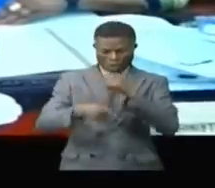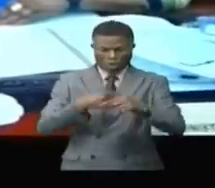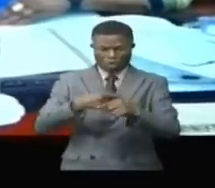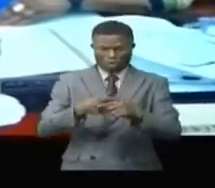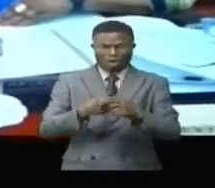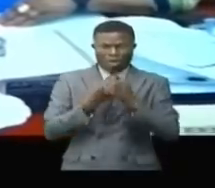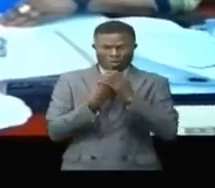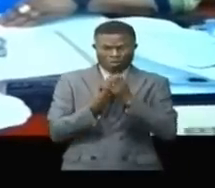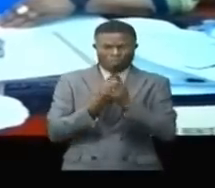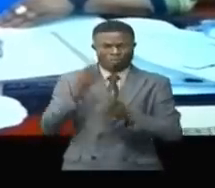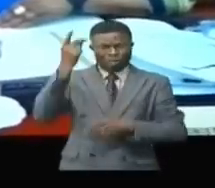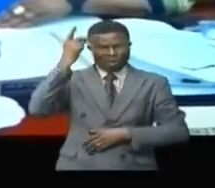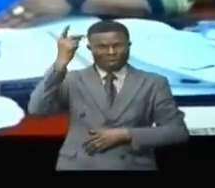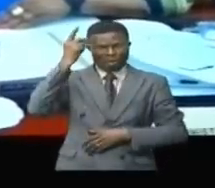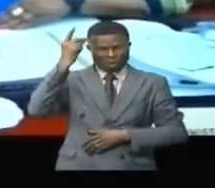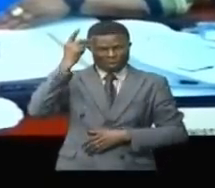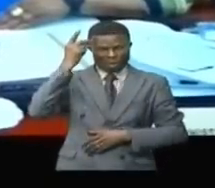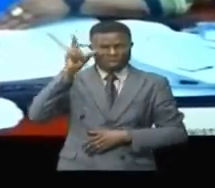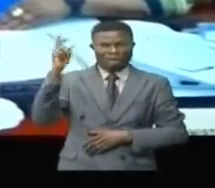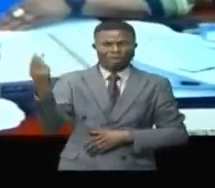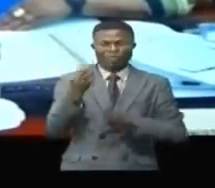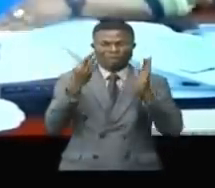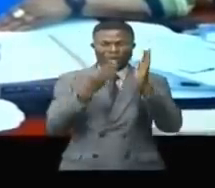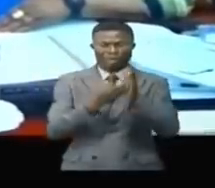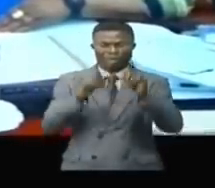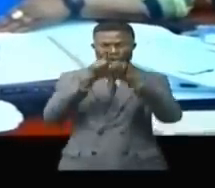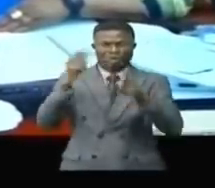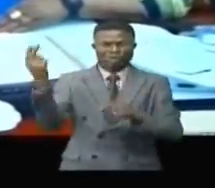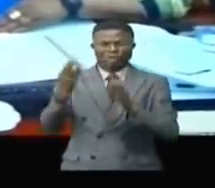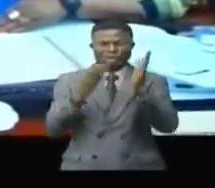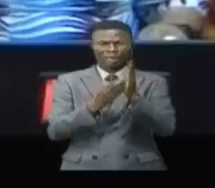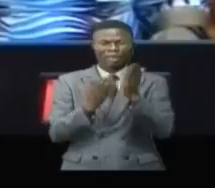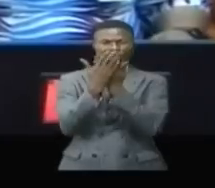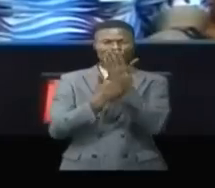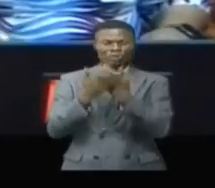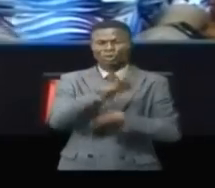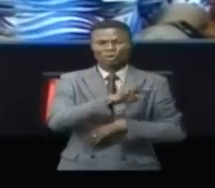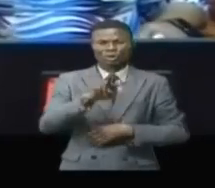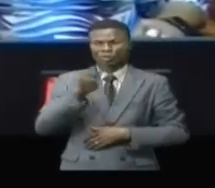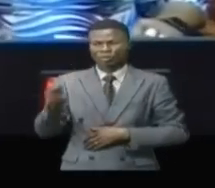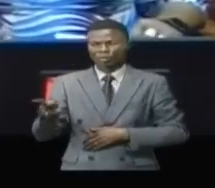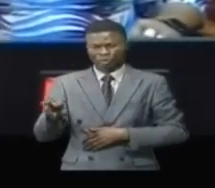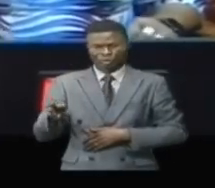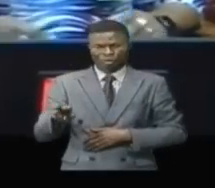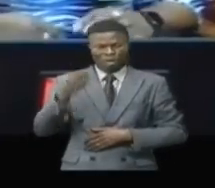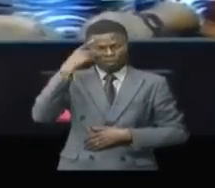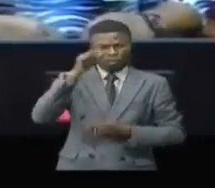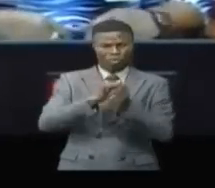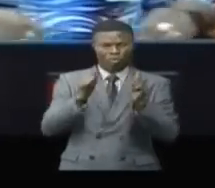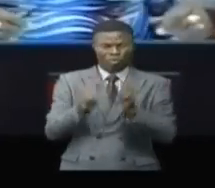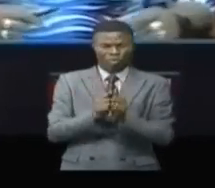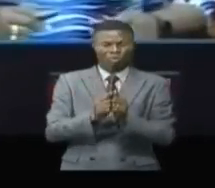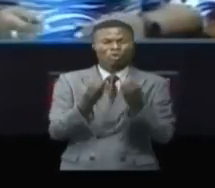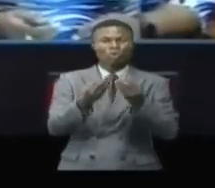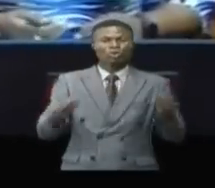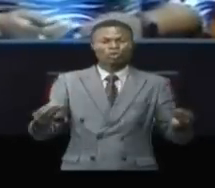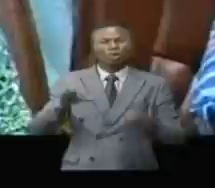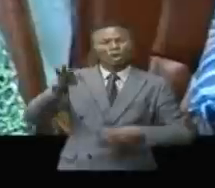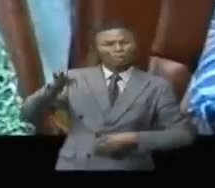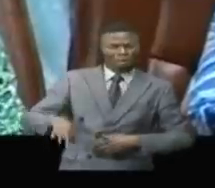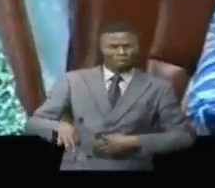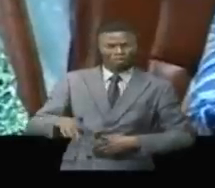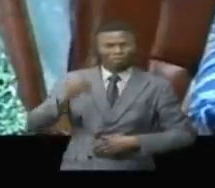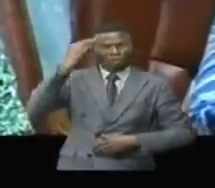interviendra à Kinshasa le 28 et 29 juillet 2022. En ce qui concerne les retombées, le ministre